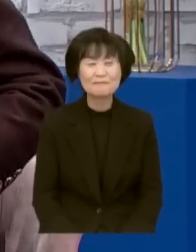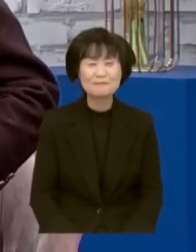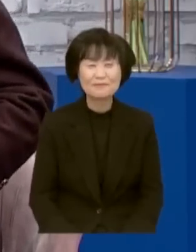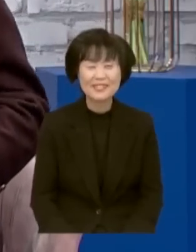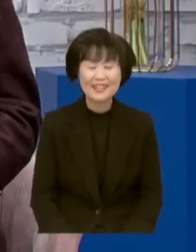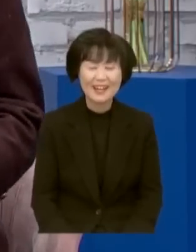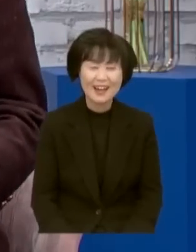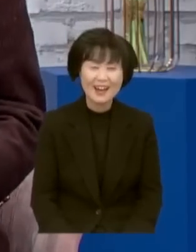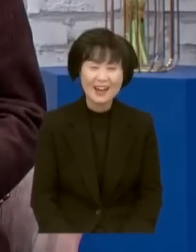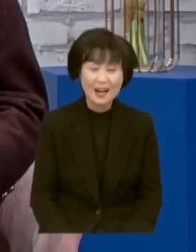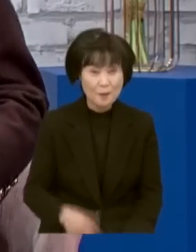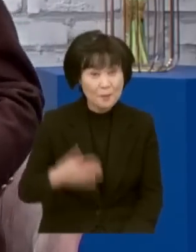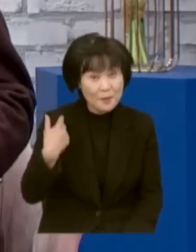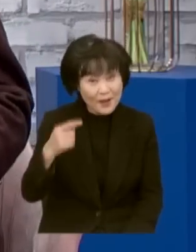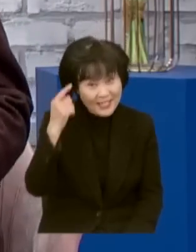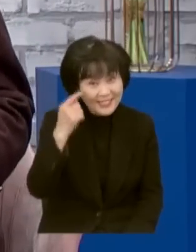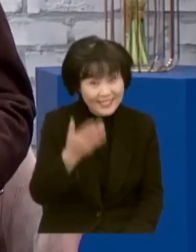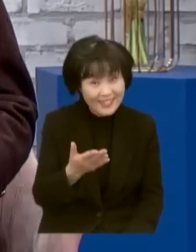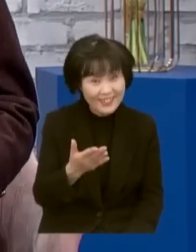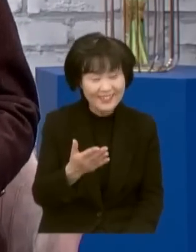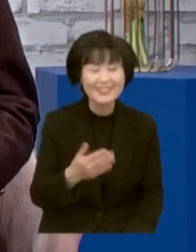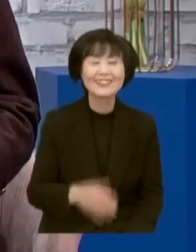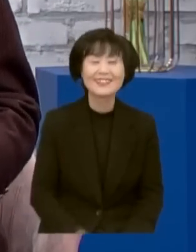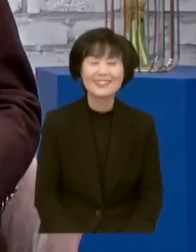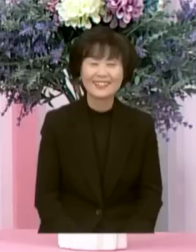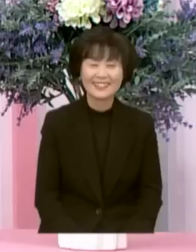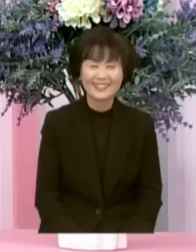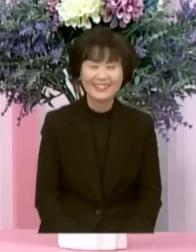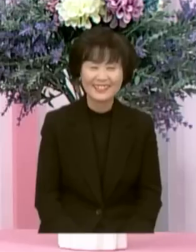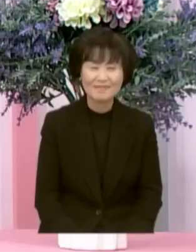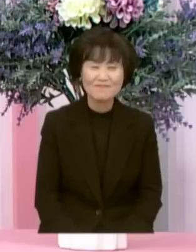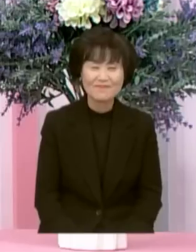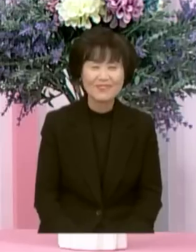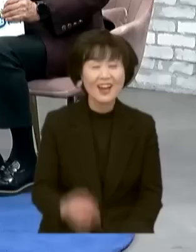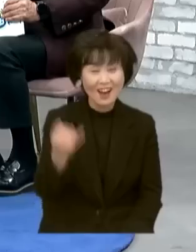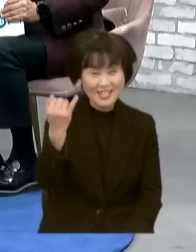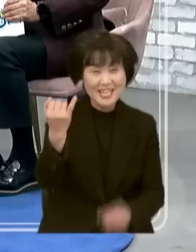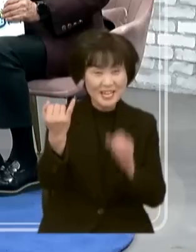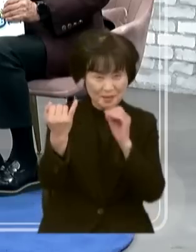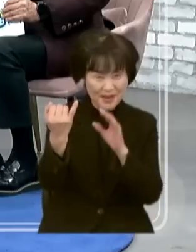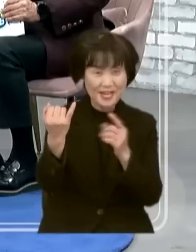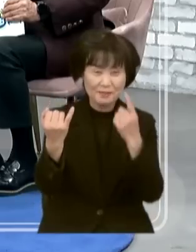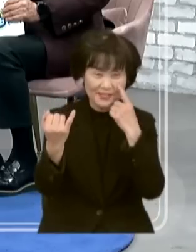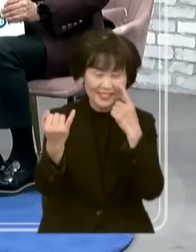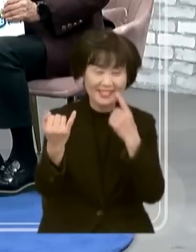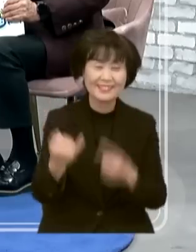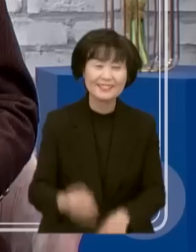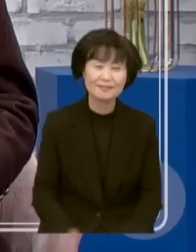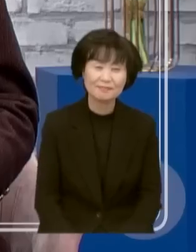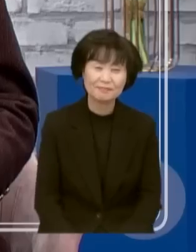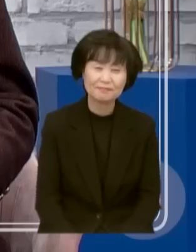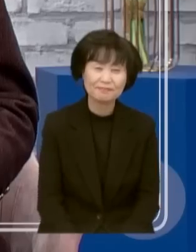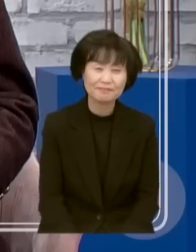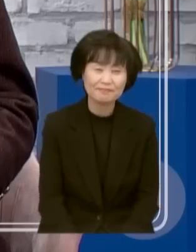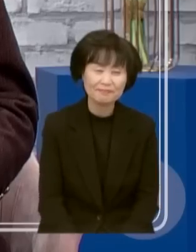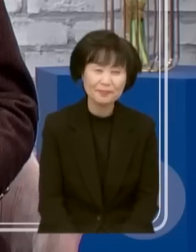아 진짜 어떠세요? 모르셨죠? 네 몰랐고 언니한테 그럼 얘기 좀 하세요 지금.